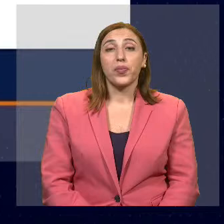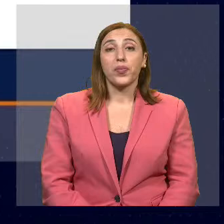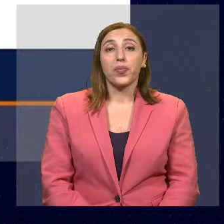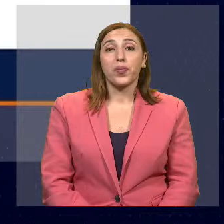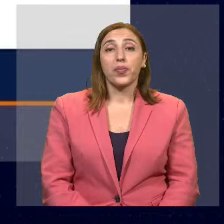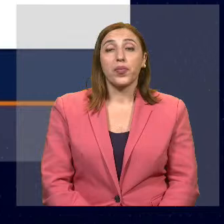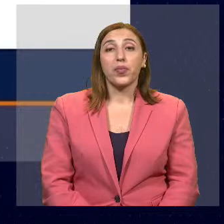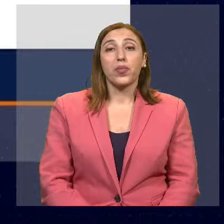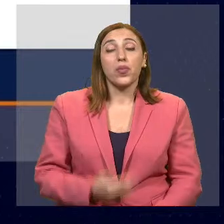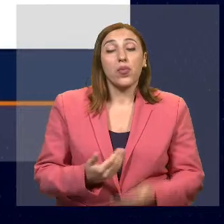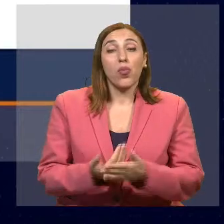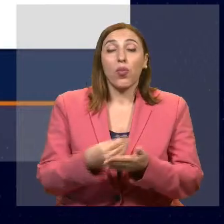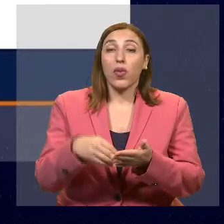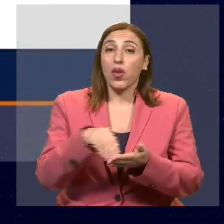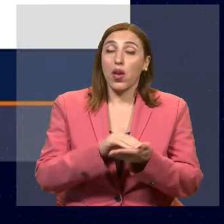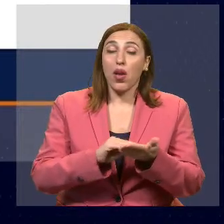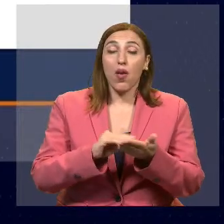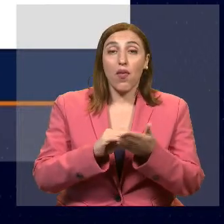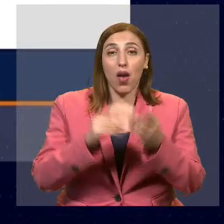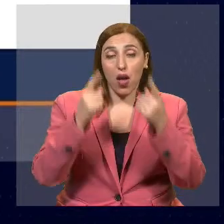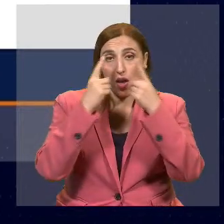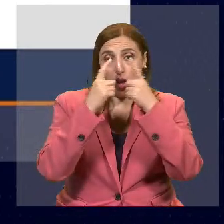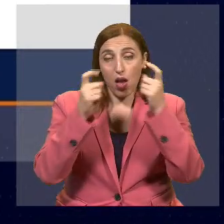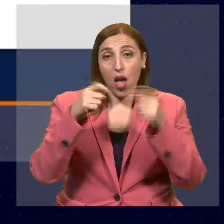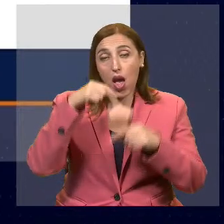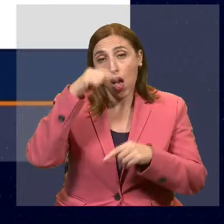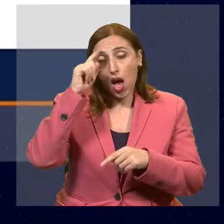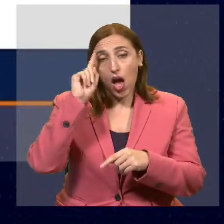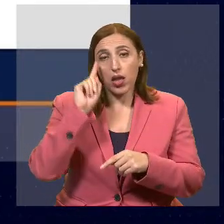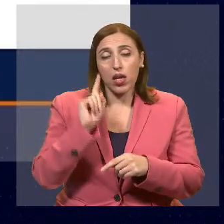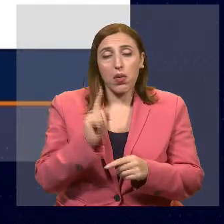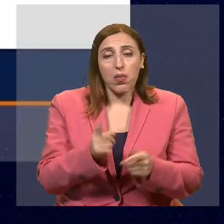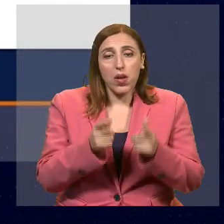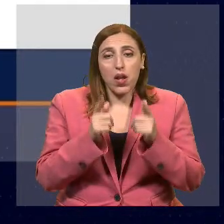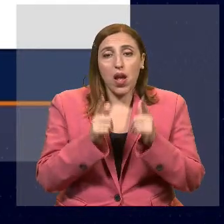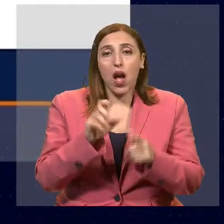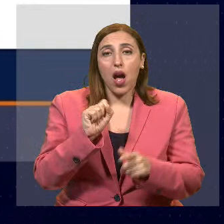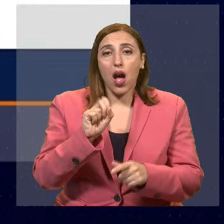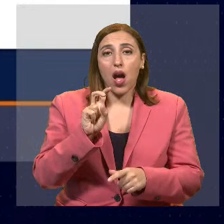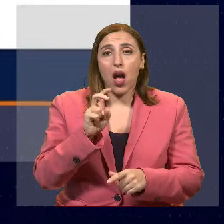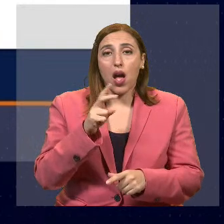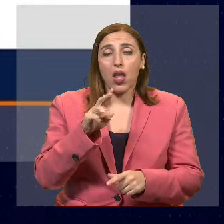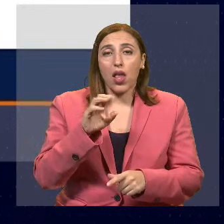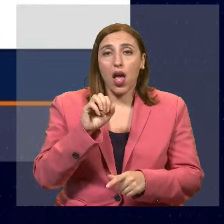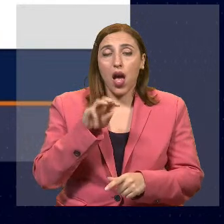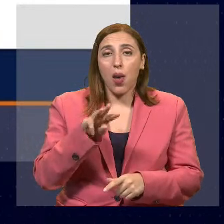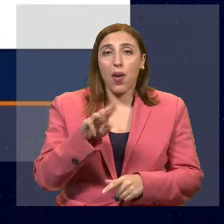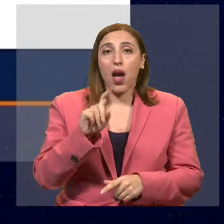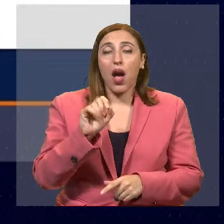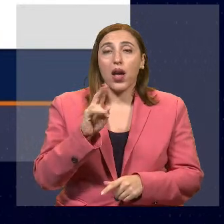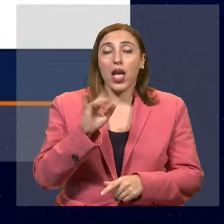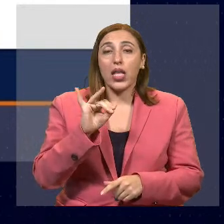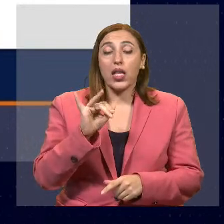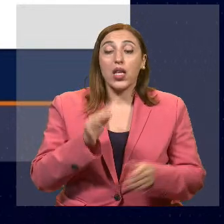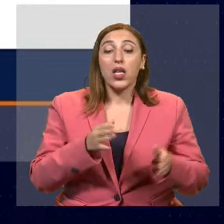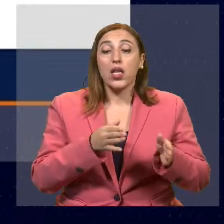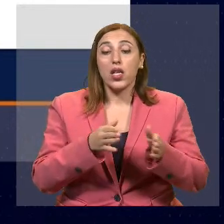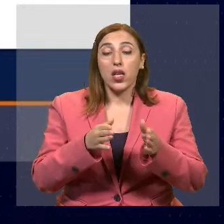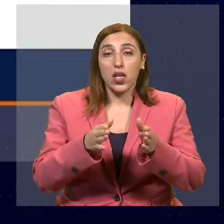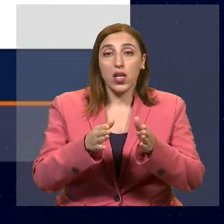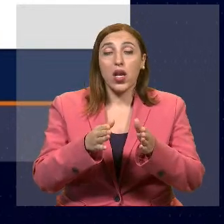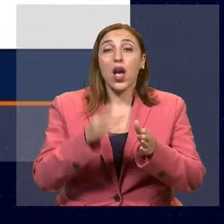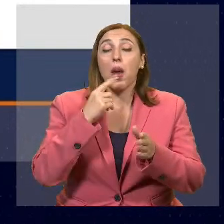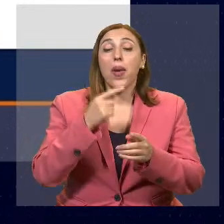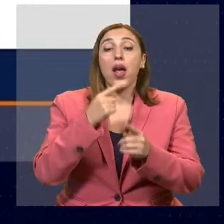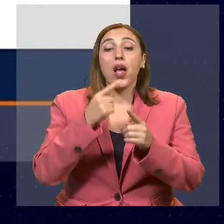Մենք եւս մեկ անգամ հայտարարում ենք, որ ադրբեջանական կողմը պատրաստ է Աղդամ-Խանքենդի ճանապարհին զուգահեռ Կարմիր խաչի միջնորդության